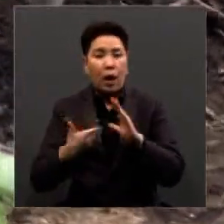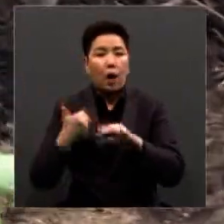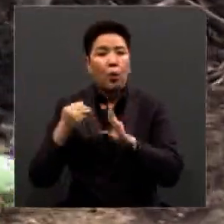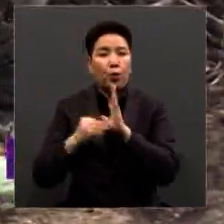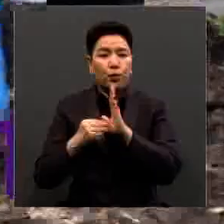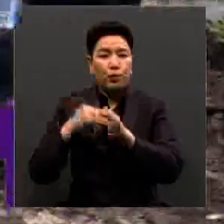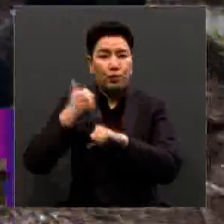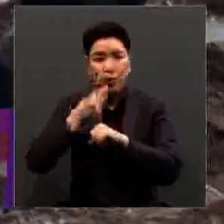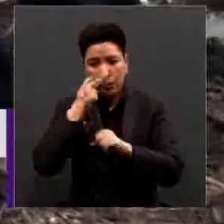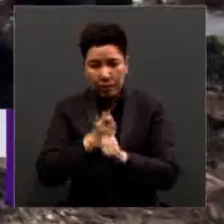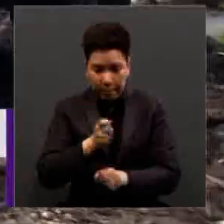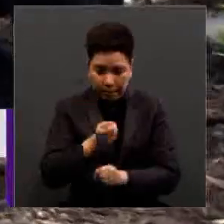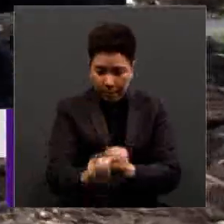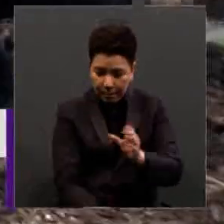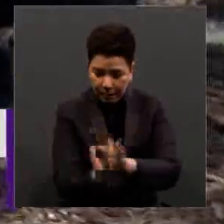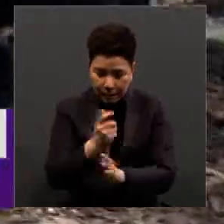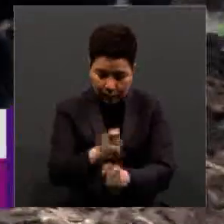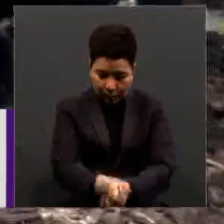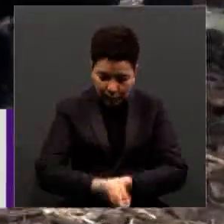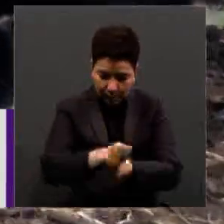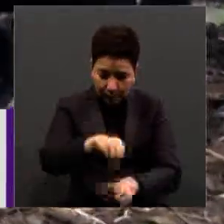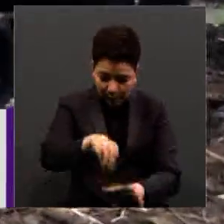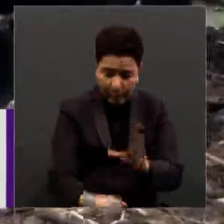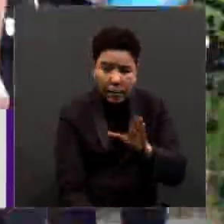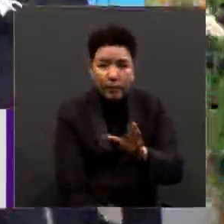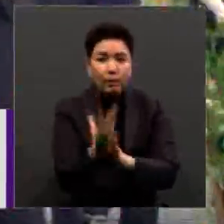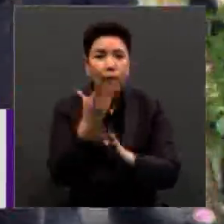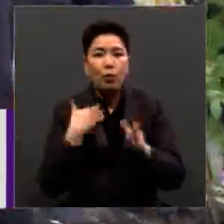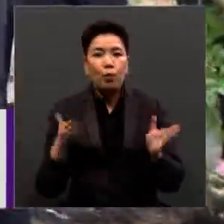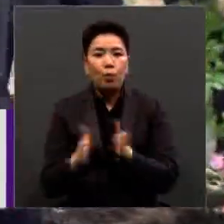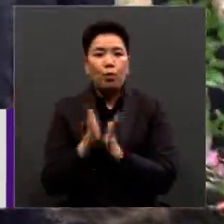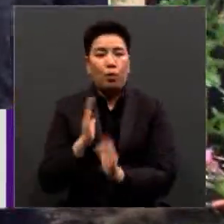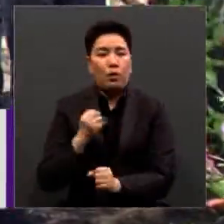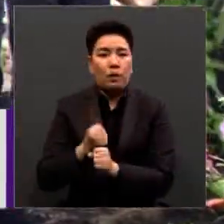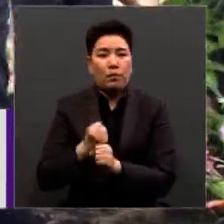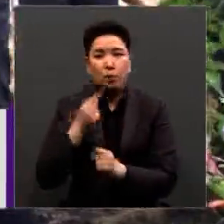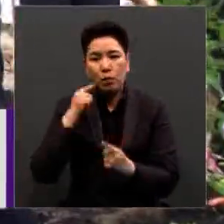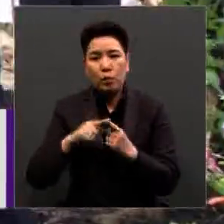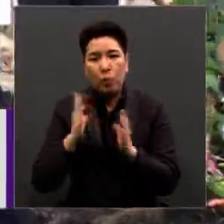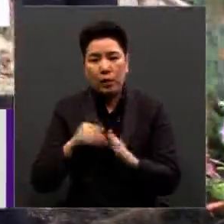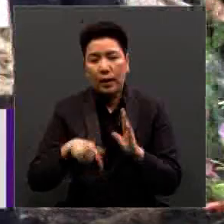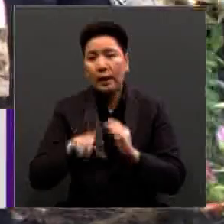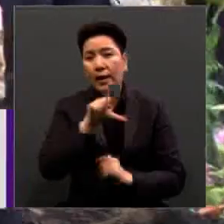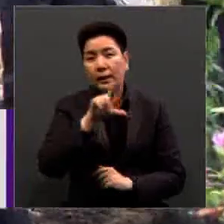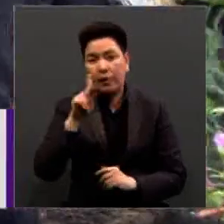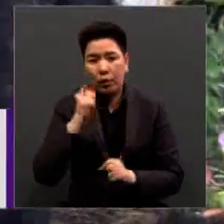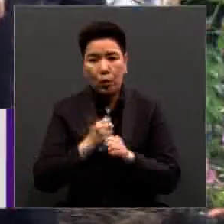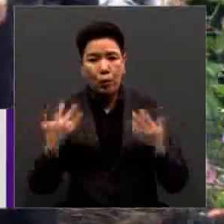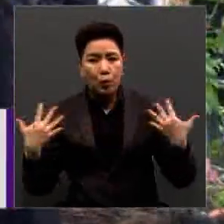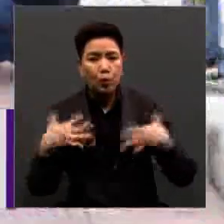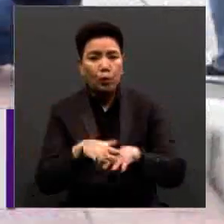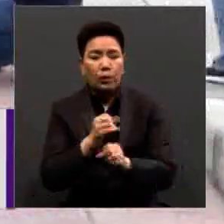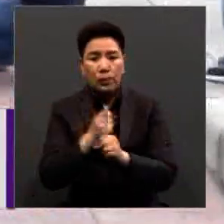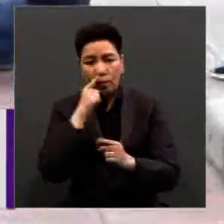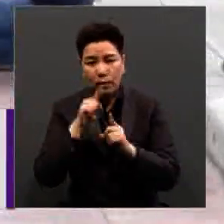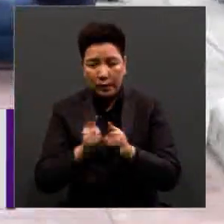ก็มีการปลูกต้นไม้ครับต้นทองอุไรนะครับปลูกร่วมกับเจ้าหน้าที่และผู้คนชาวเขตลาดกระบังที่มาร่วมกิจกรรม